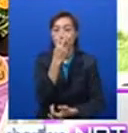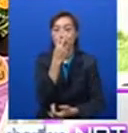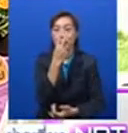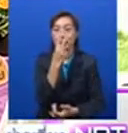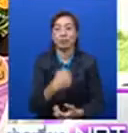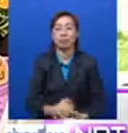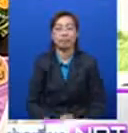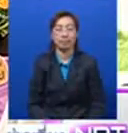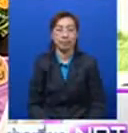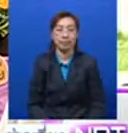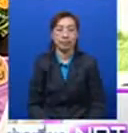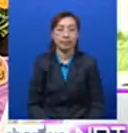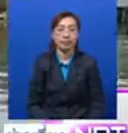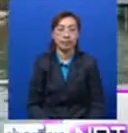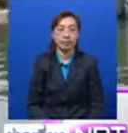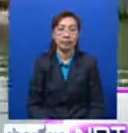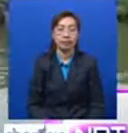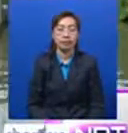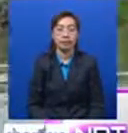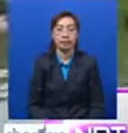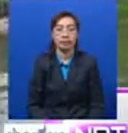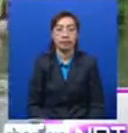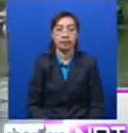ราดีจันดาค่ะ